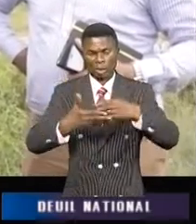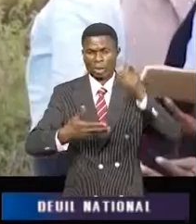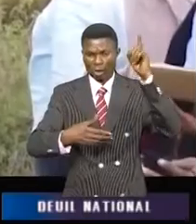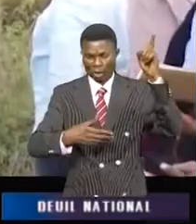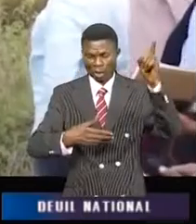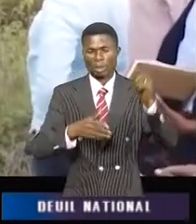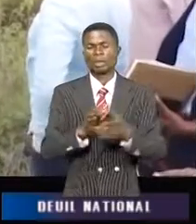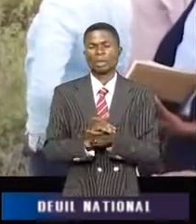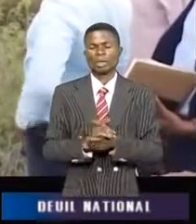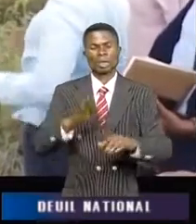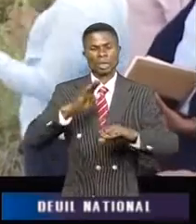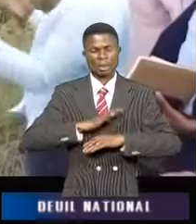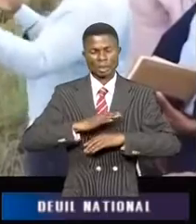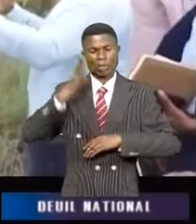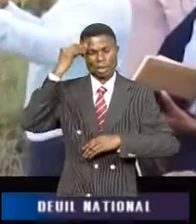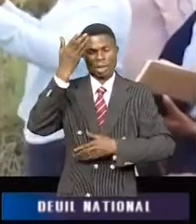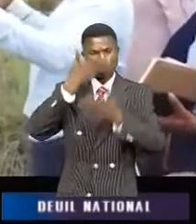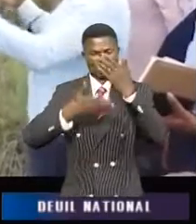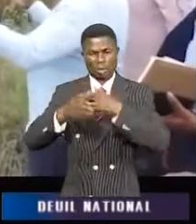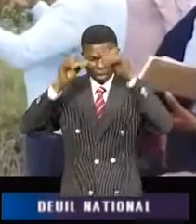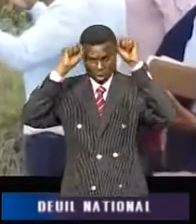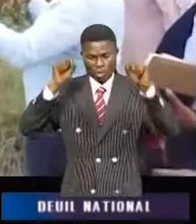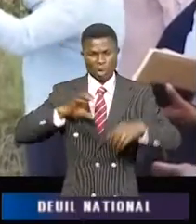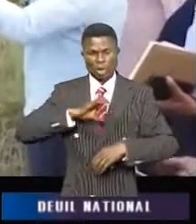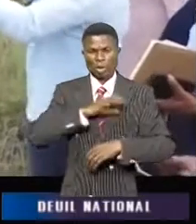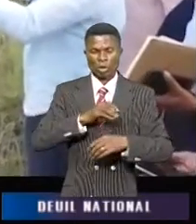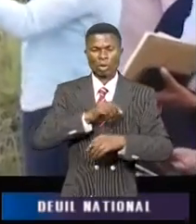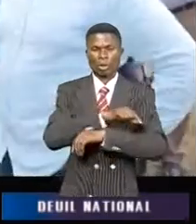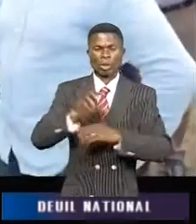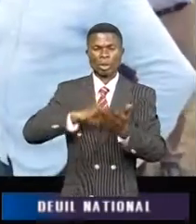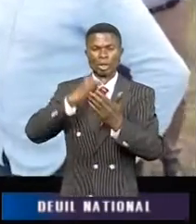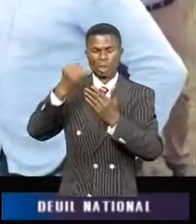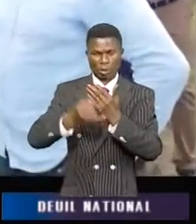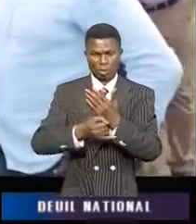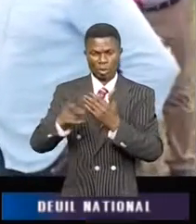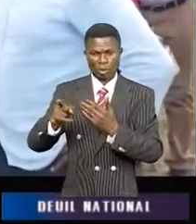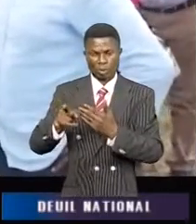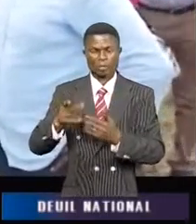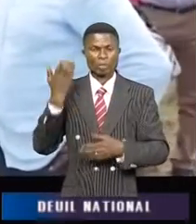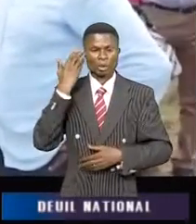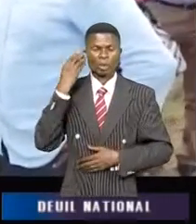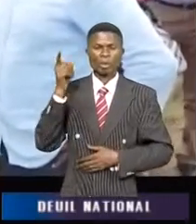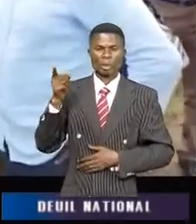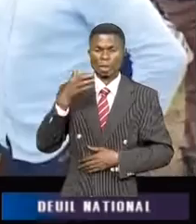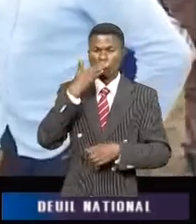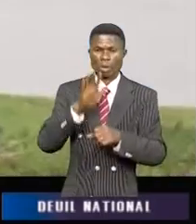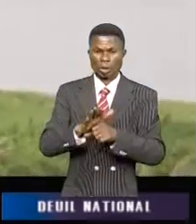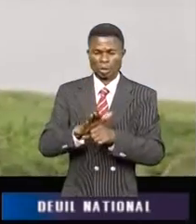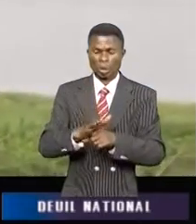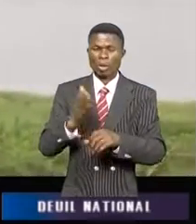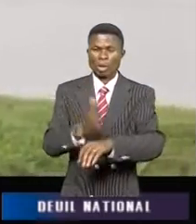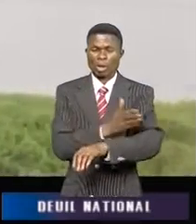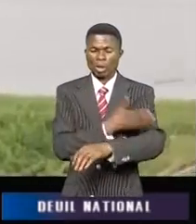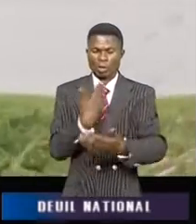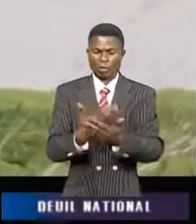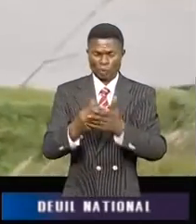terrain. Satisfait des échanges, le président du comité de direction du projet MAZES, Alexis Indengue, promet une accélération des